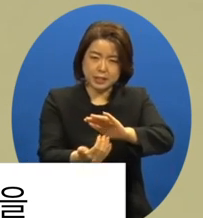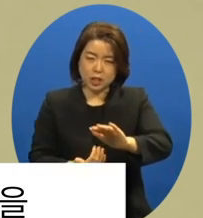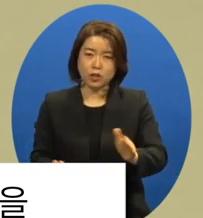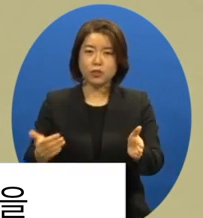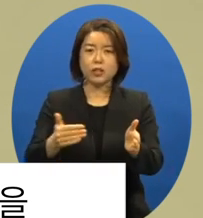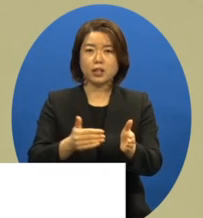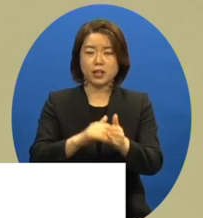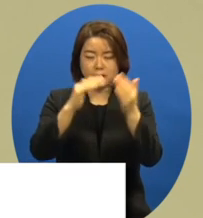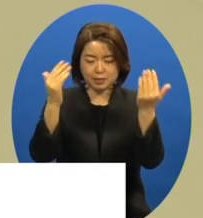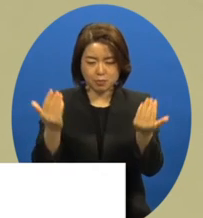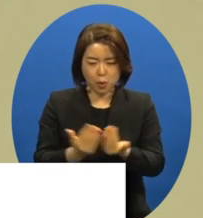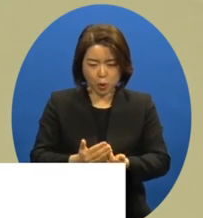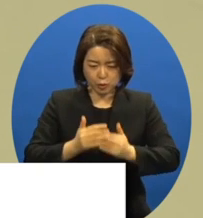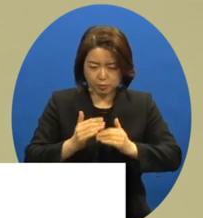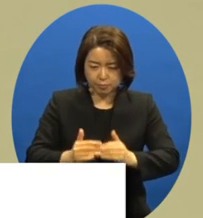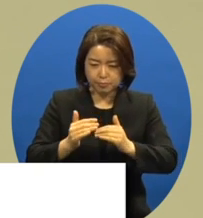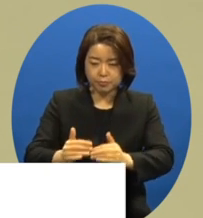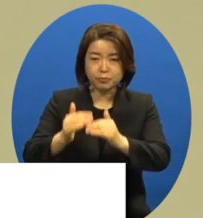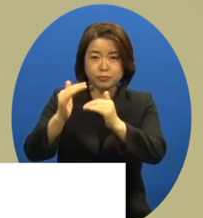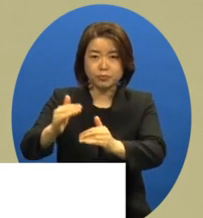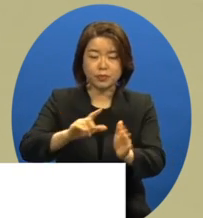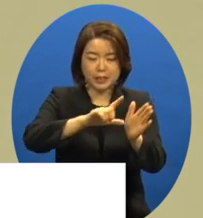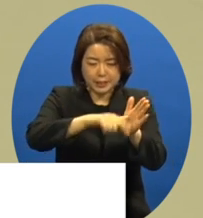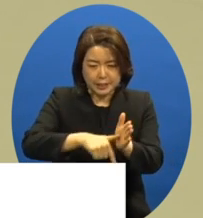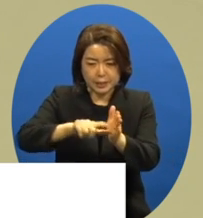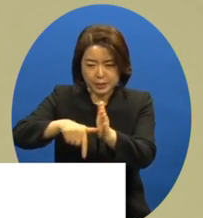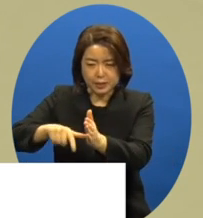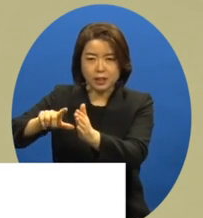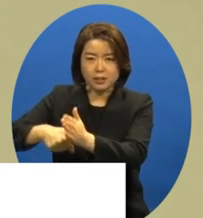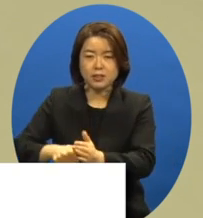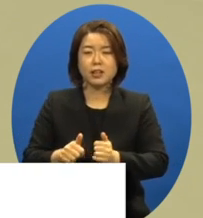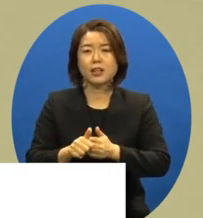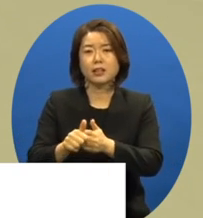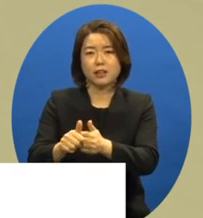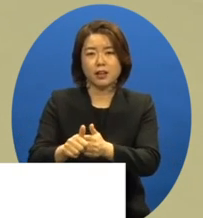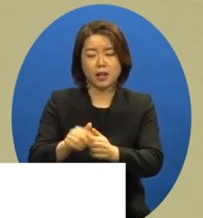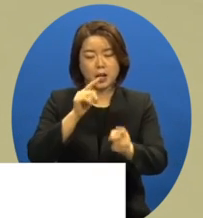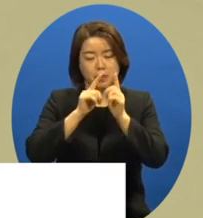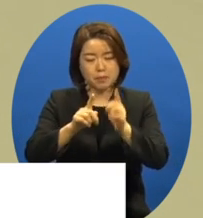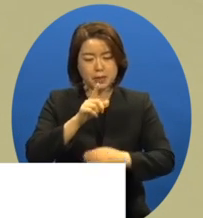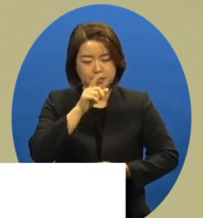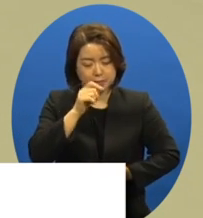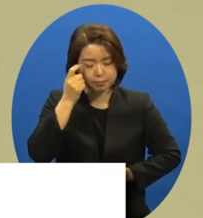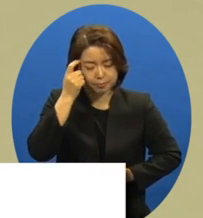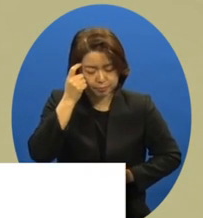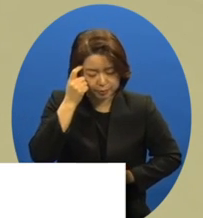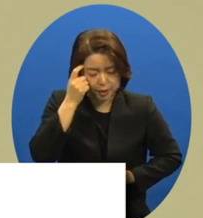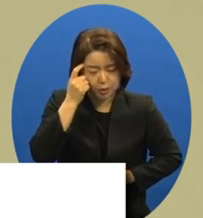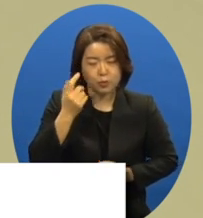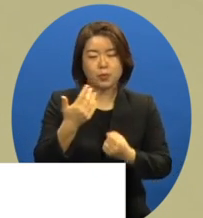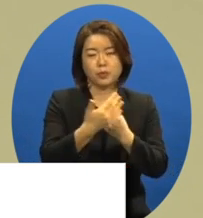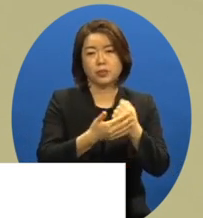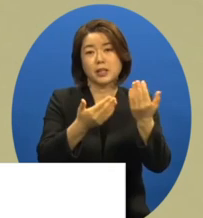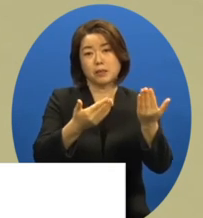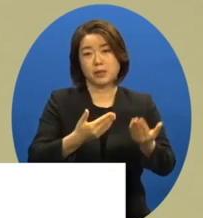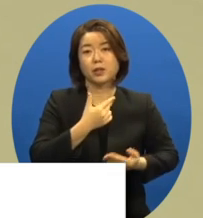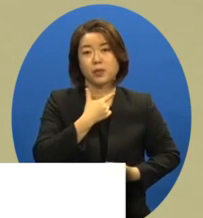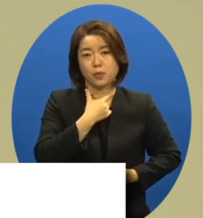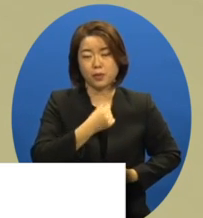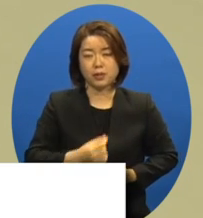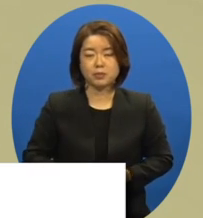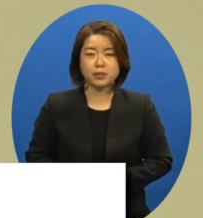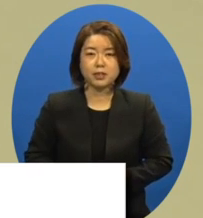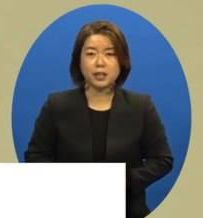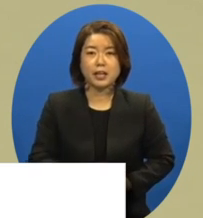십자가의 여정을 시간대별로 우리가 말씀을 묵상하고 은혜를 받으려고 합니다.